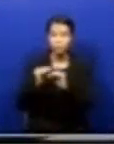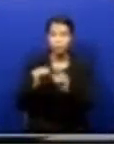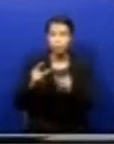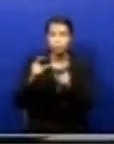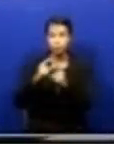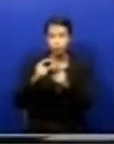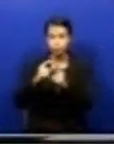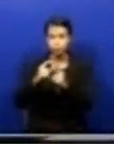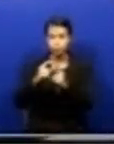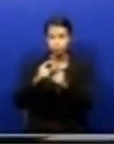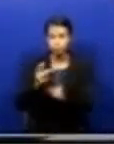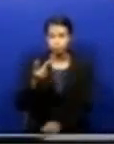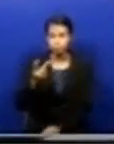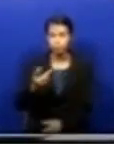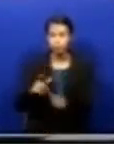จำกัดความ